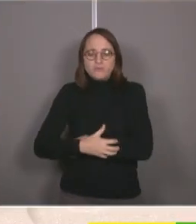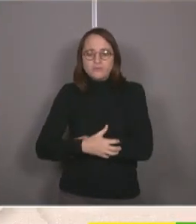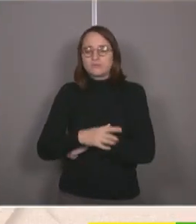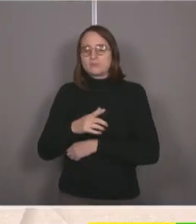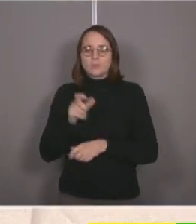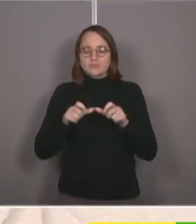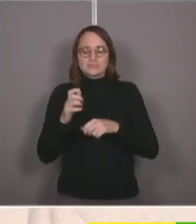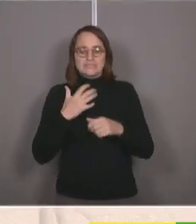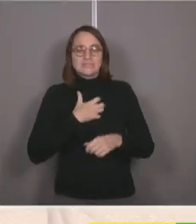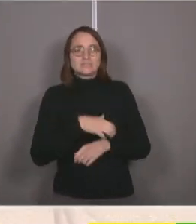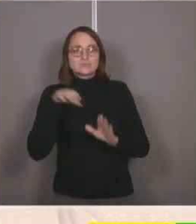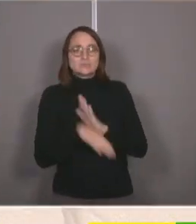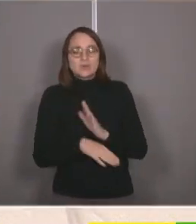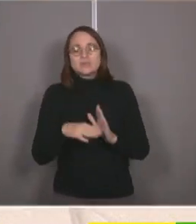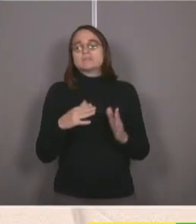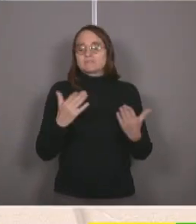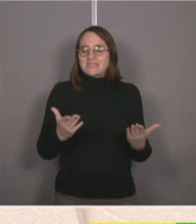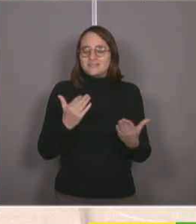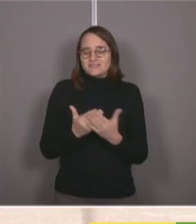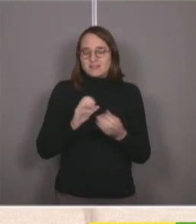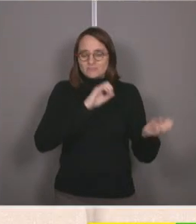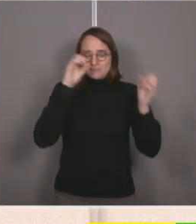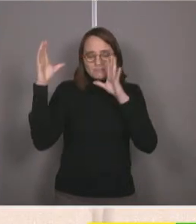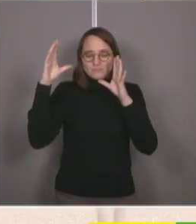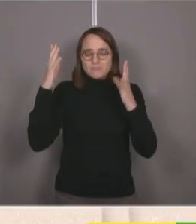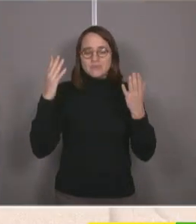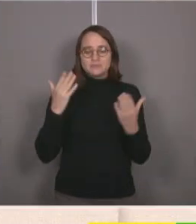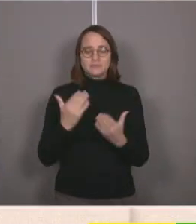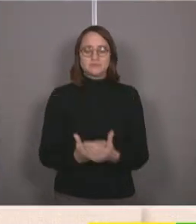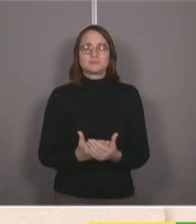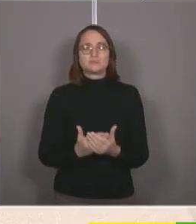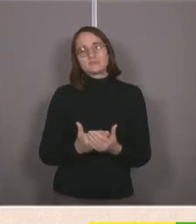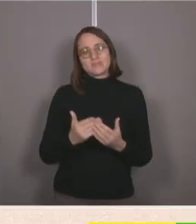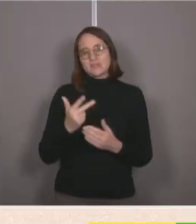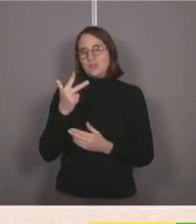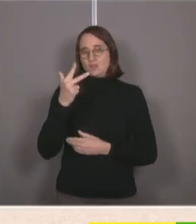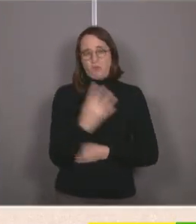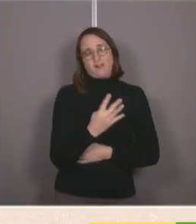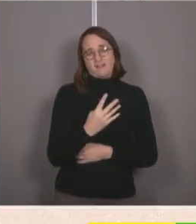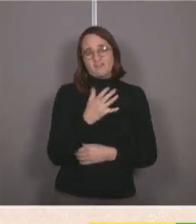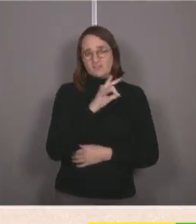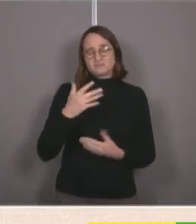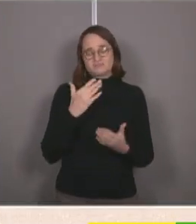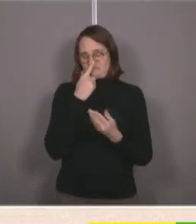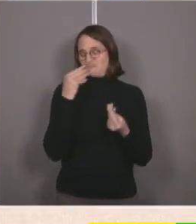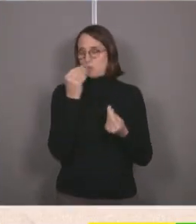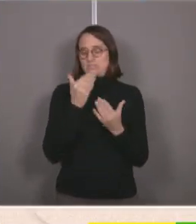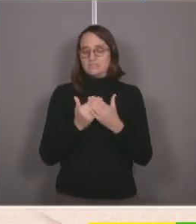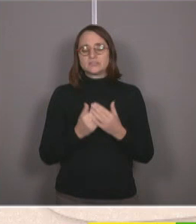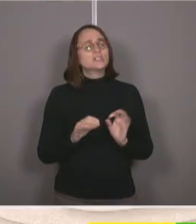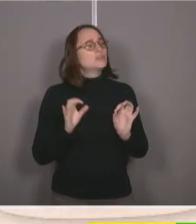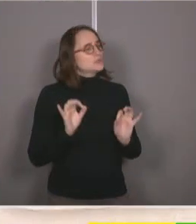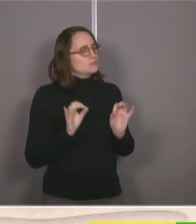comme ça que c'est perçu. On sait comment les gilets jaunes sont allés sur les ronds-points. C'est partagé par trois quarts des Français. Et justement, on parle